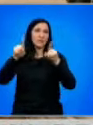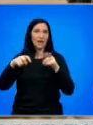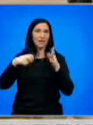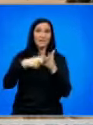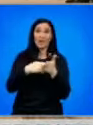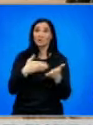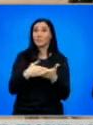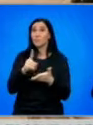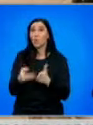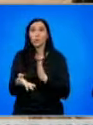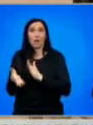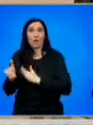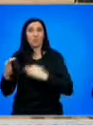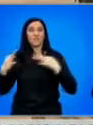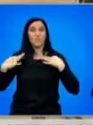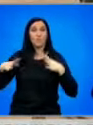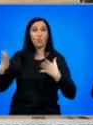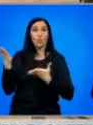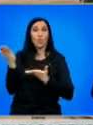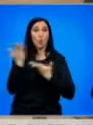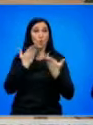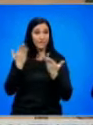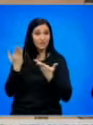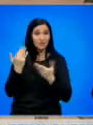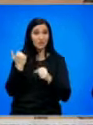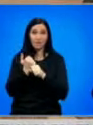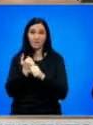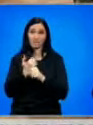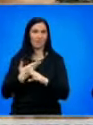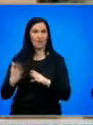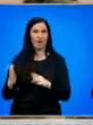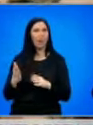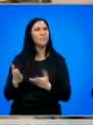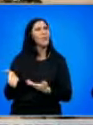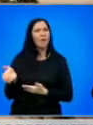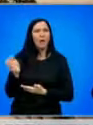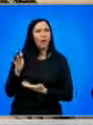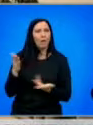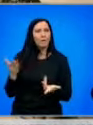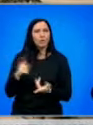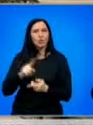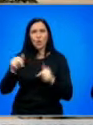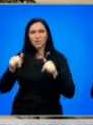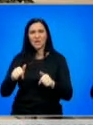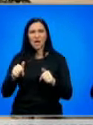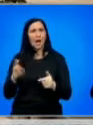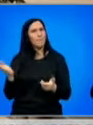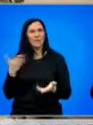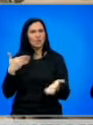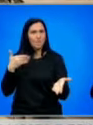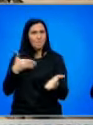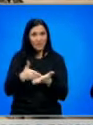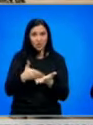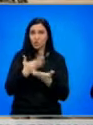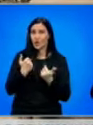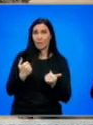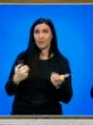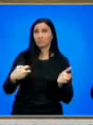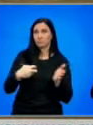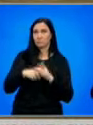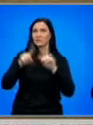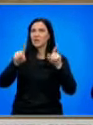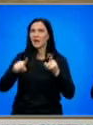да могат да си ходят свободно на университет, на работа и така. Иначе до сега пречка ли беше, че нямате сертификат?